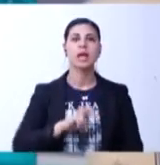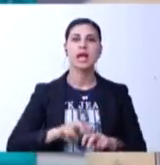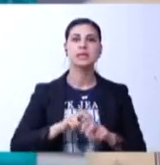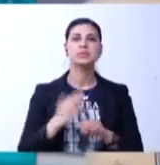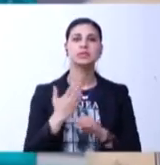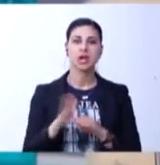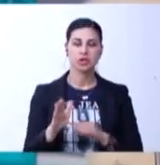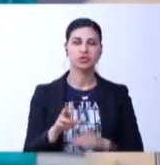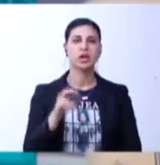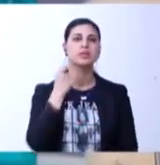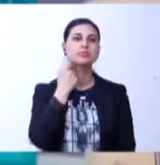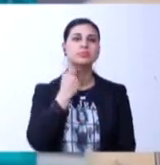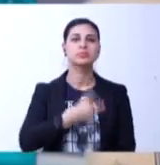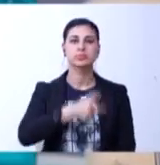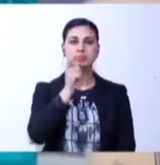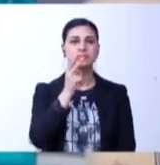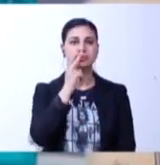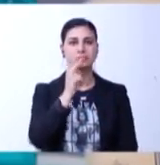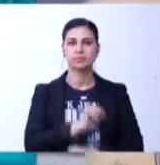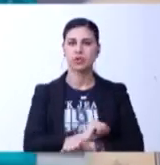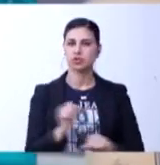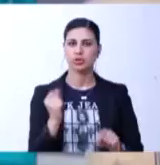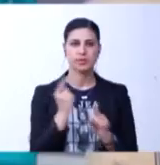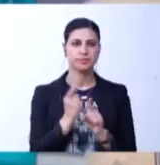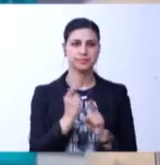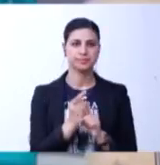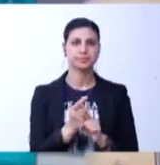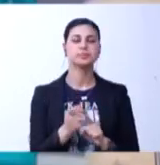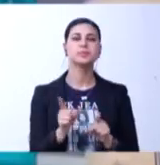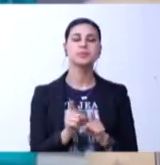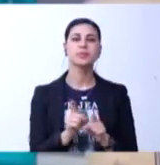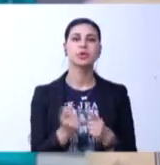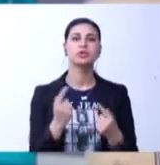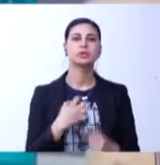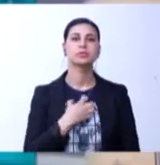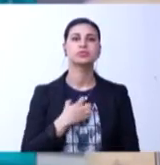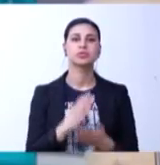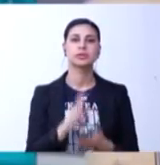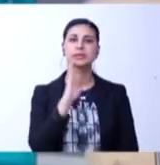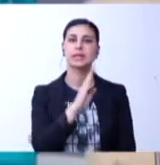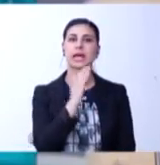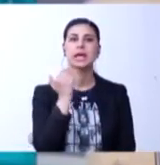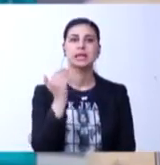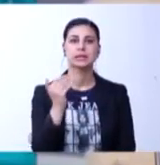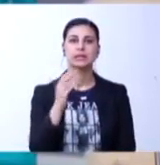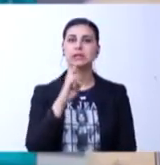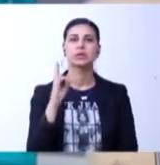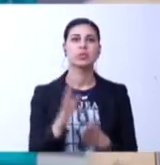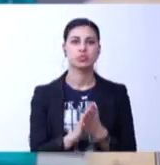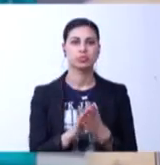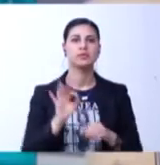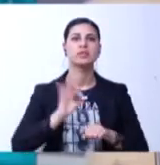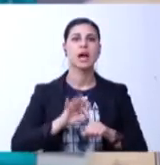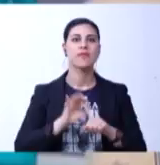რეკომენდაციის გარეშე, ნუ ალკოჰოლზე და თამბაქოზე ხო საერთოდ არ არის ლაპარაკი. ასევე დიდ გავლენას ახდენს დედის მუდმივი